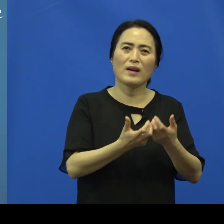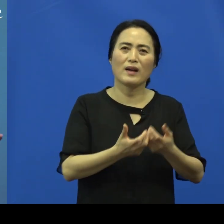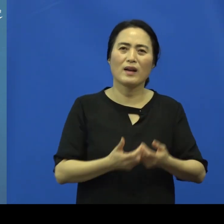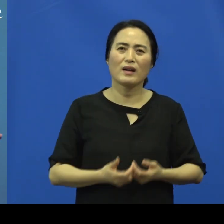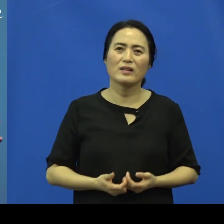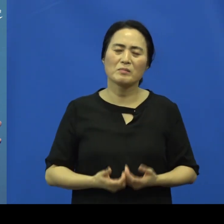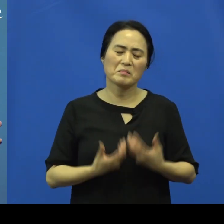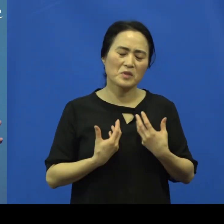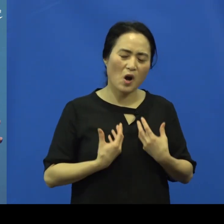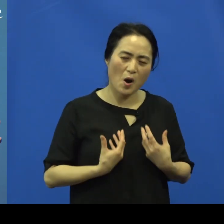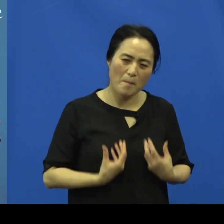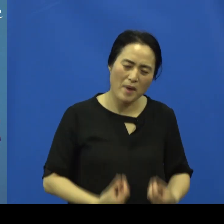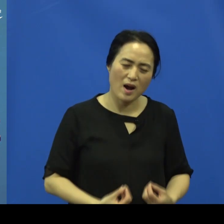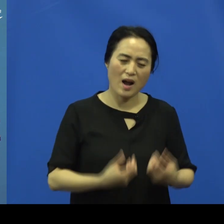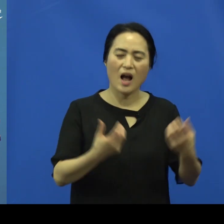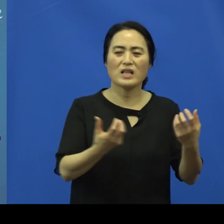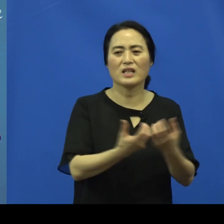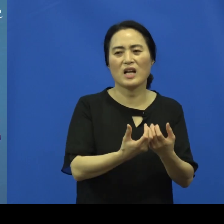절망적인 상태에 있는 영혼들.